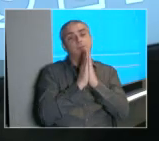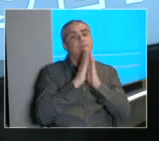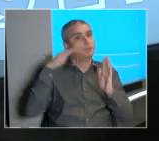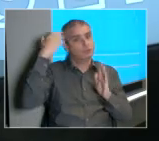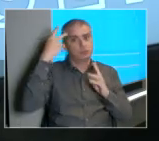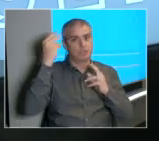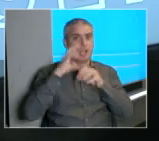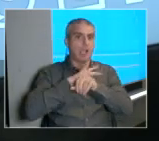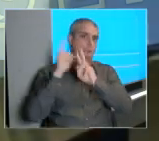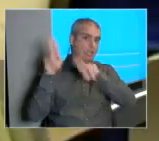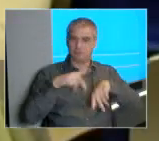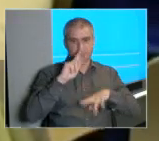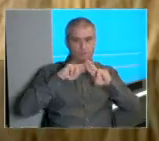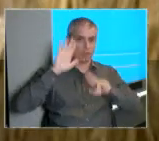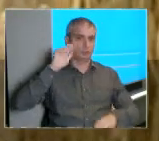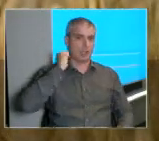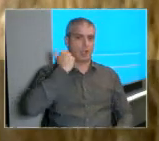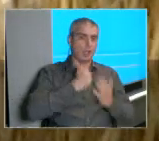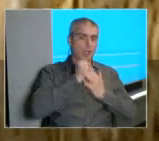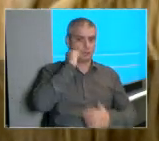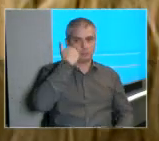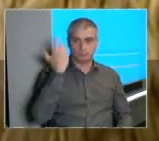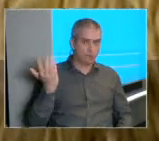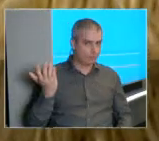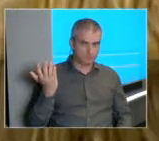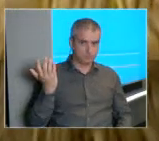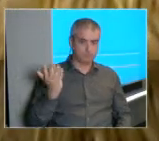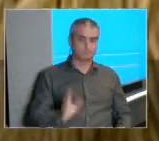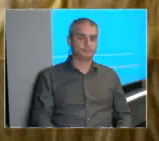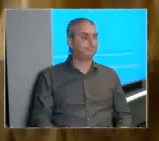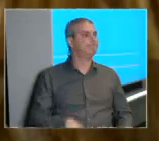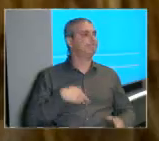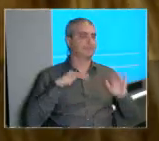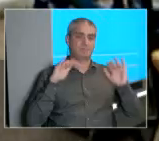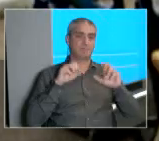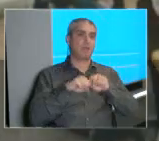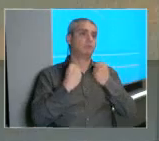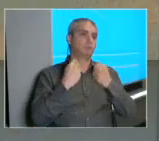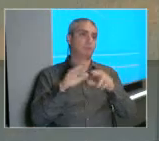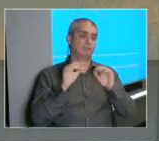הסעה בחזרה והוא לא יישאר שם עד מחר. אוקיי. אני מאחל שהמשבר